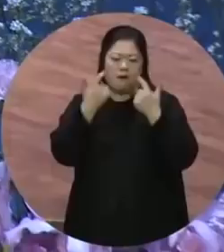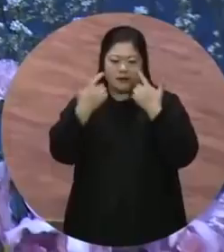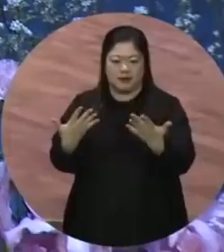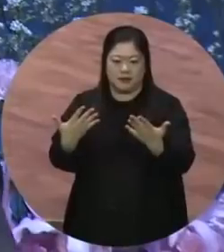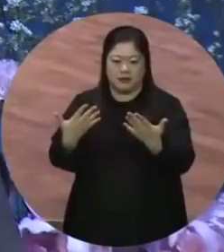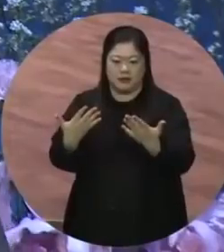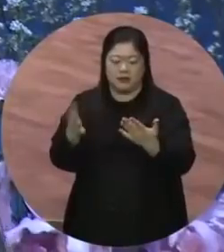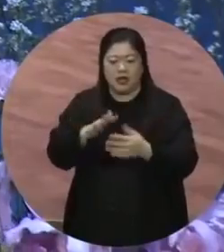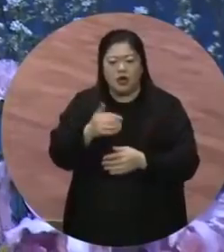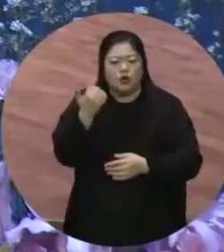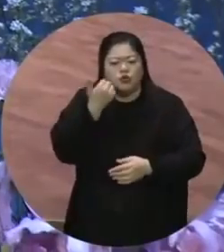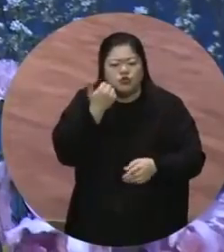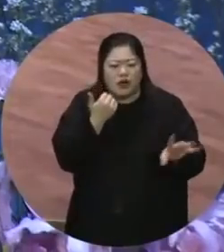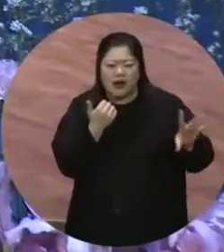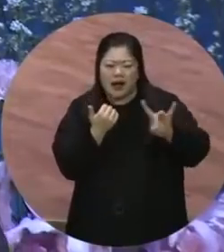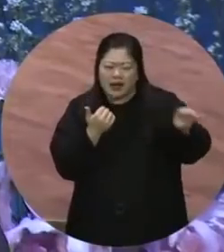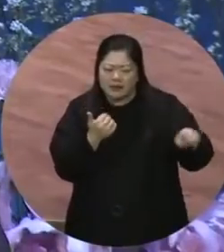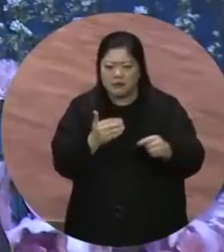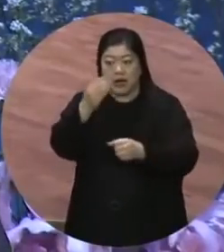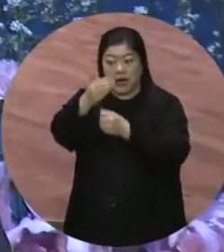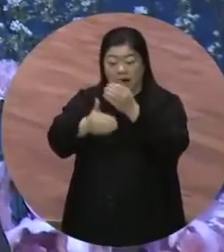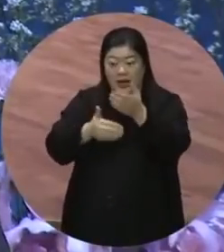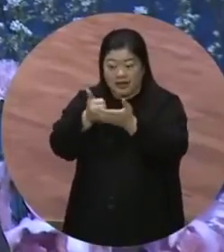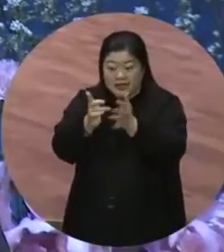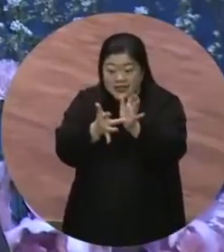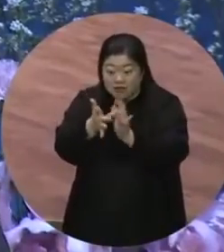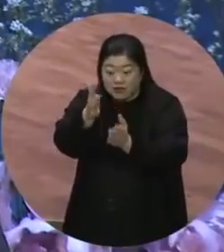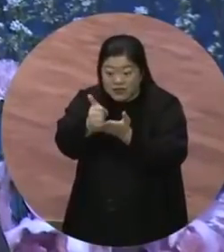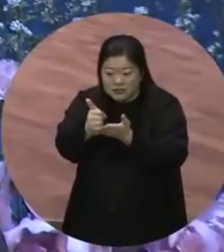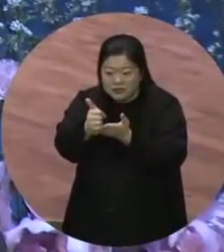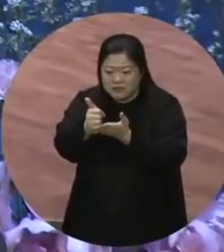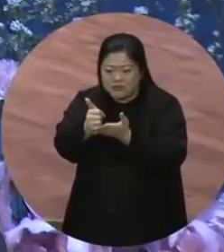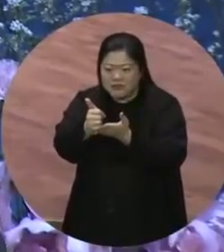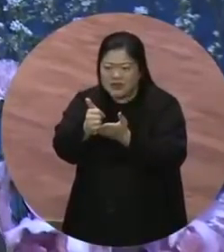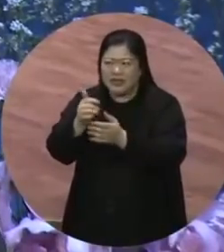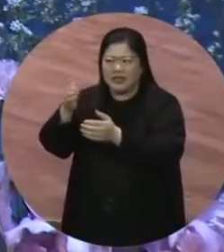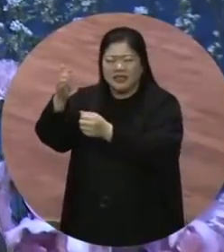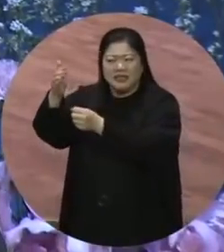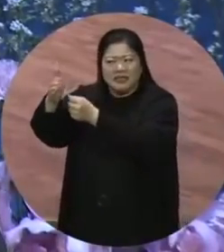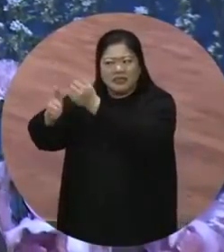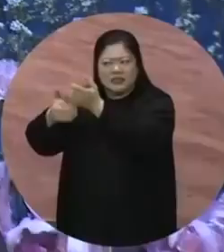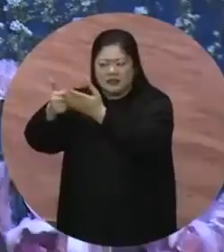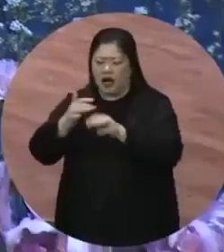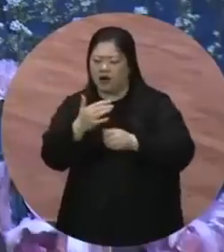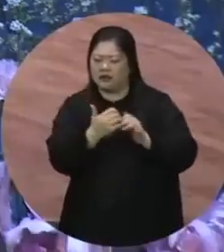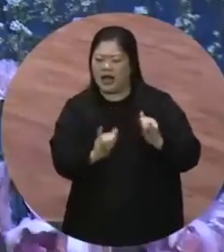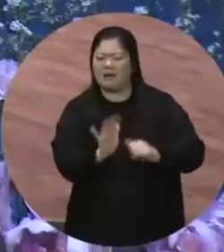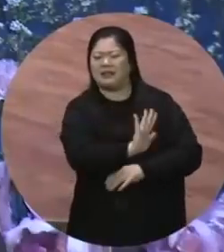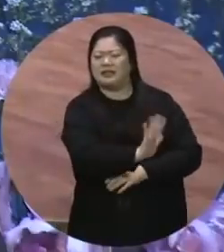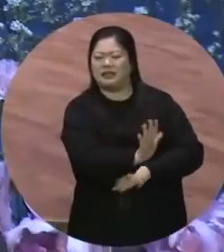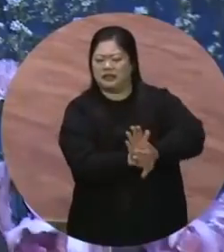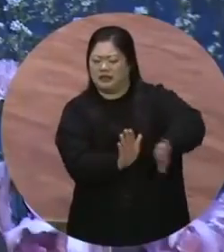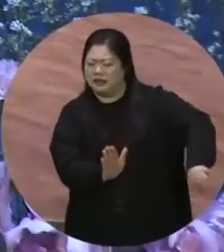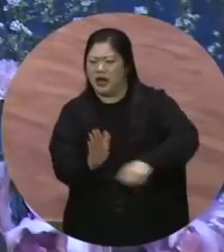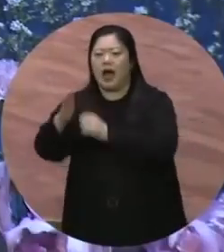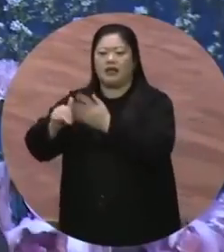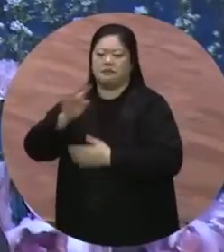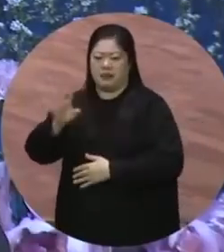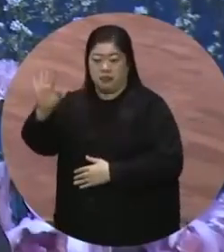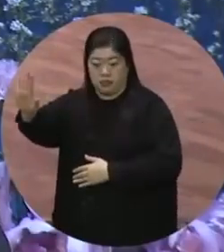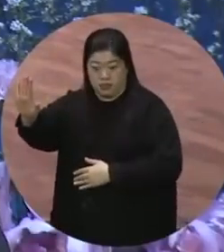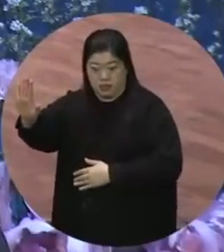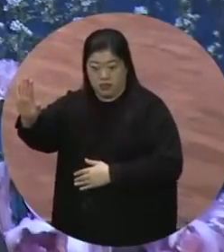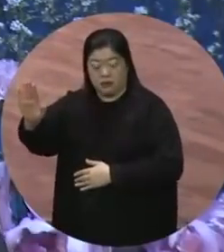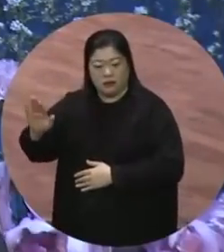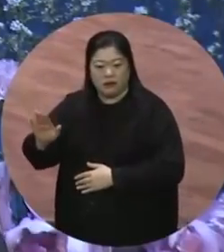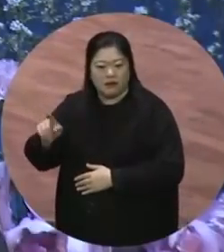어떤 이단들은 신이다. 예수 그리스도는 신이 아니고 인간이다. 인간이다. 100% 인간이다. 신은